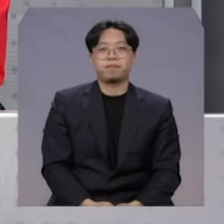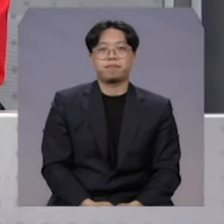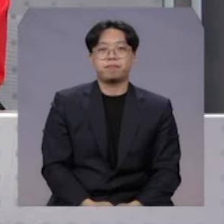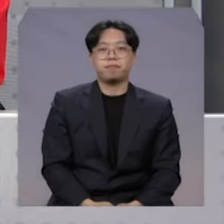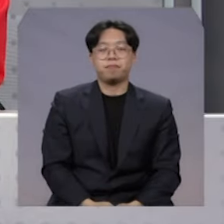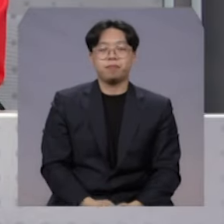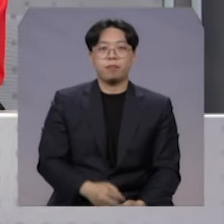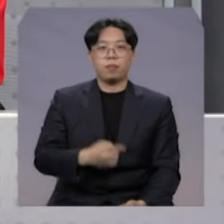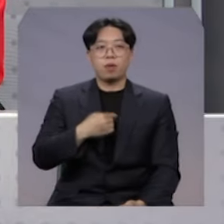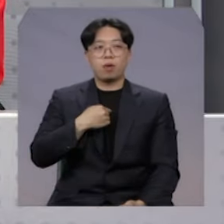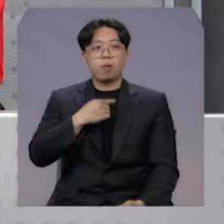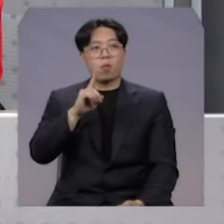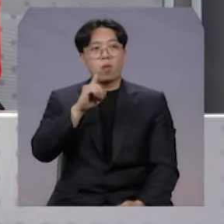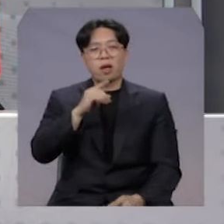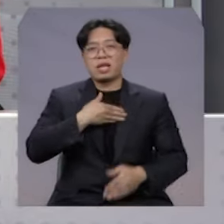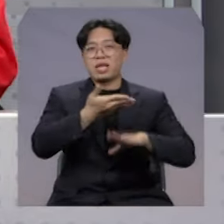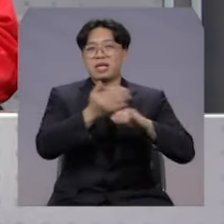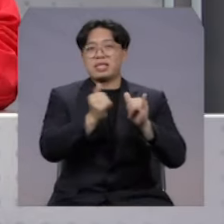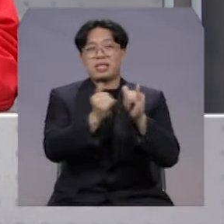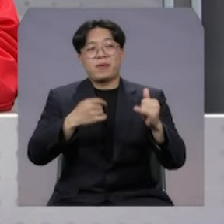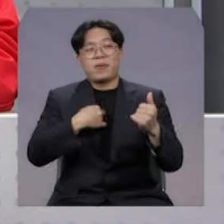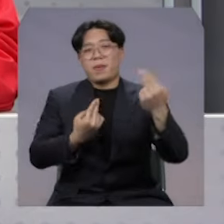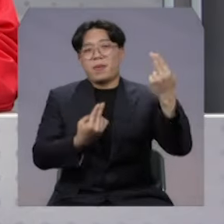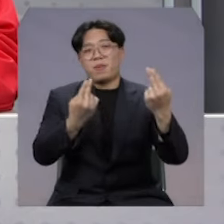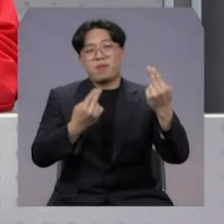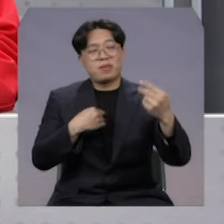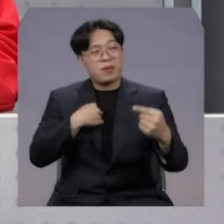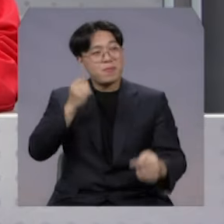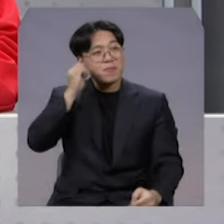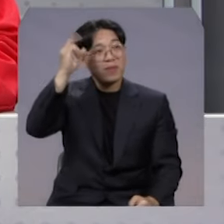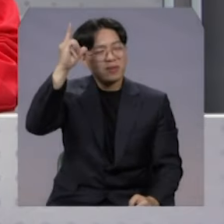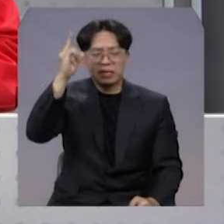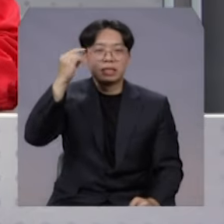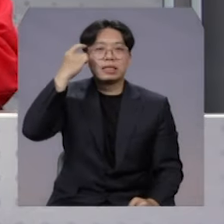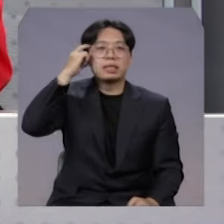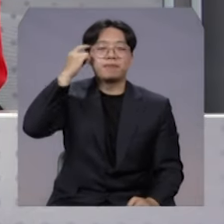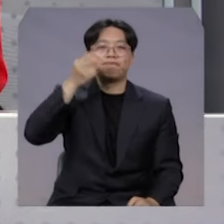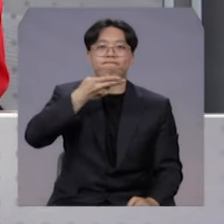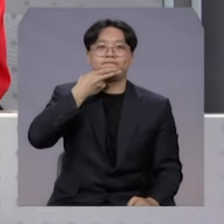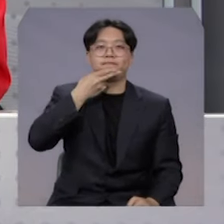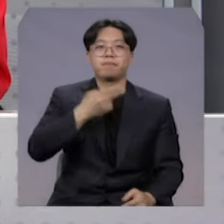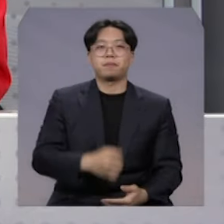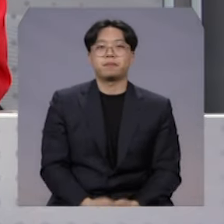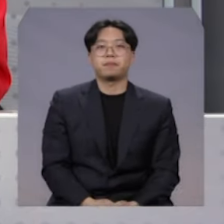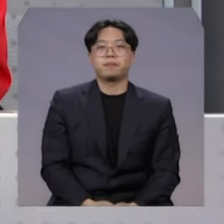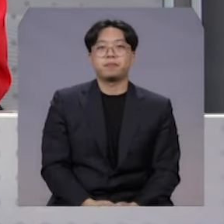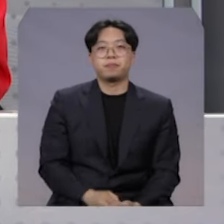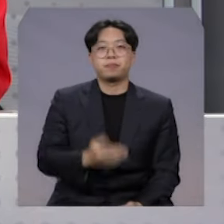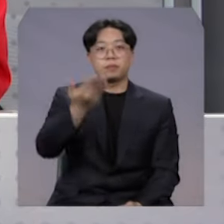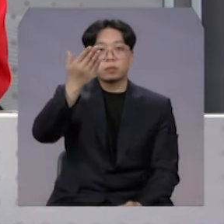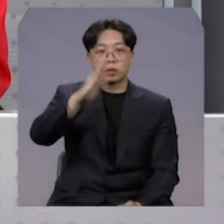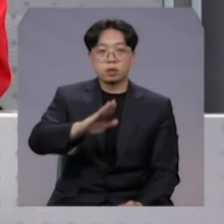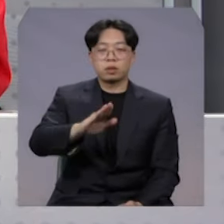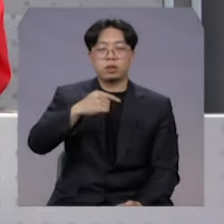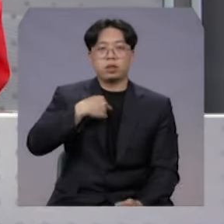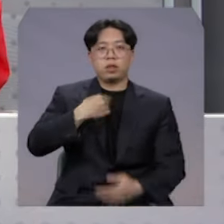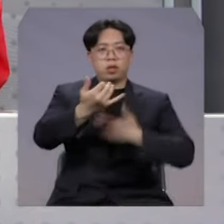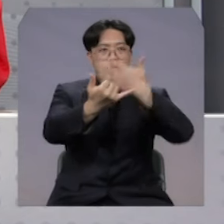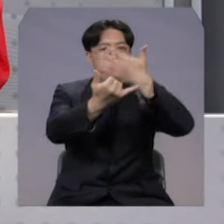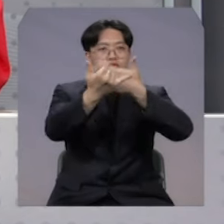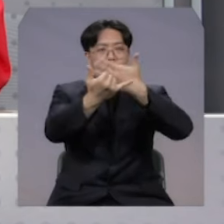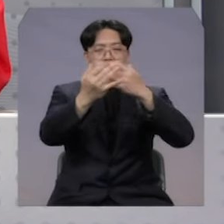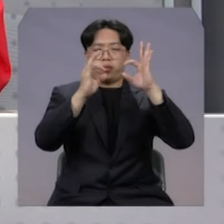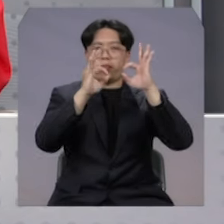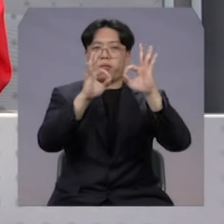제가 누구보다 훌륭하고 나쁘고 이런 얘기의 문제는 예, 아니라고 질문, 생각합니다. 질문해 주십시오. 그런데 유튜브 방송에서 제가 자세히 네. 봤습니다만